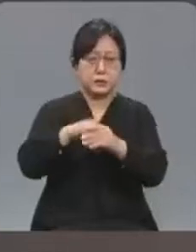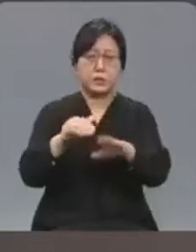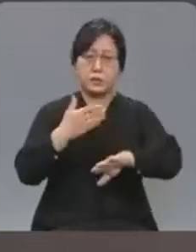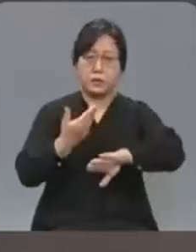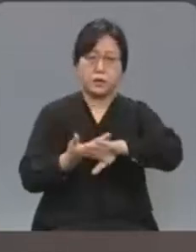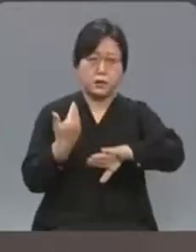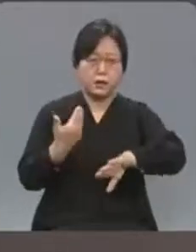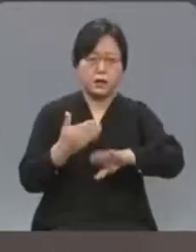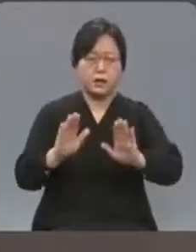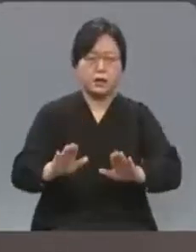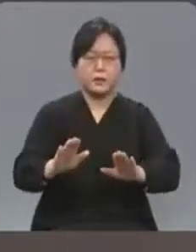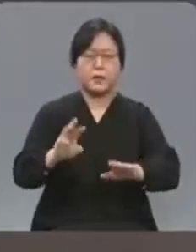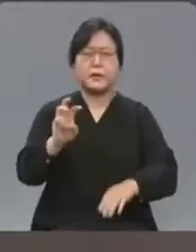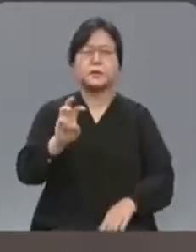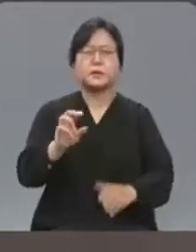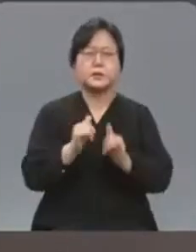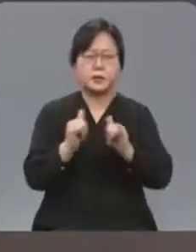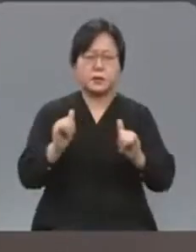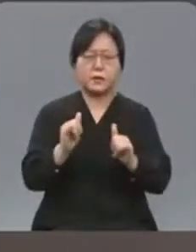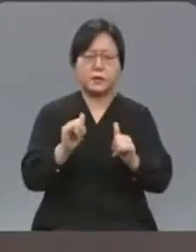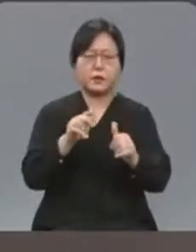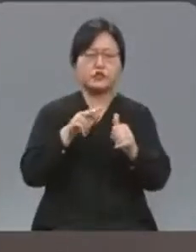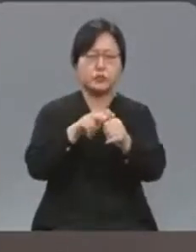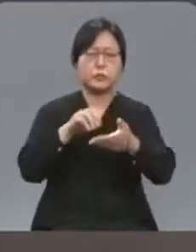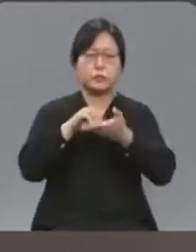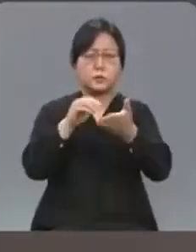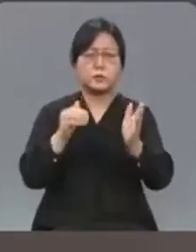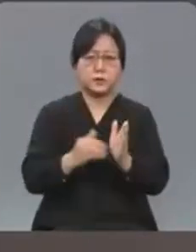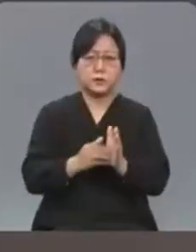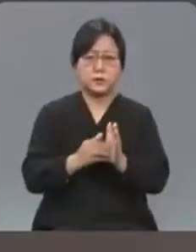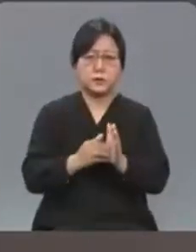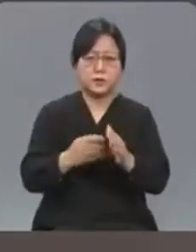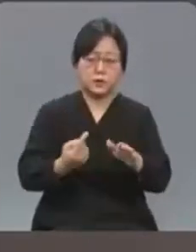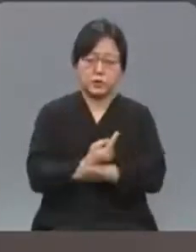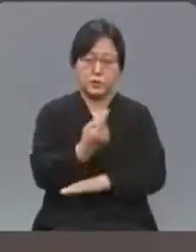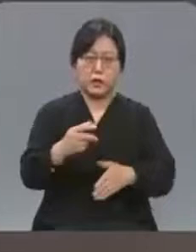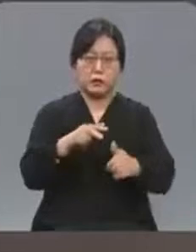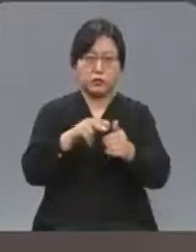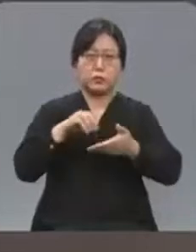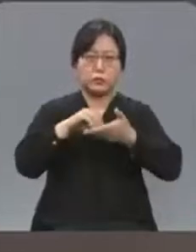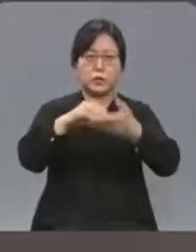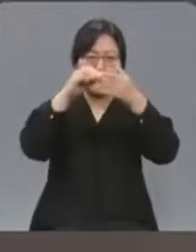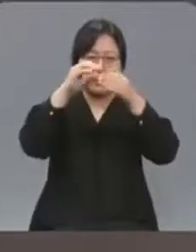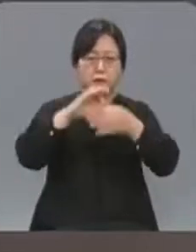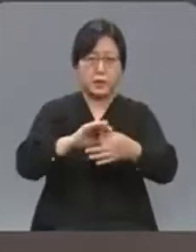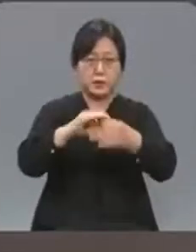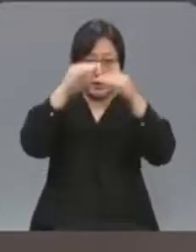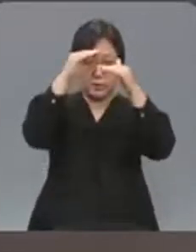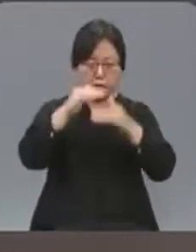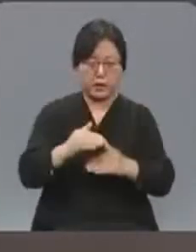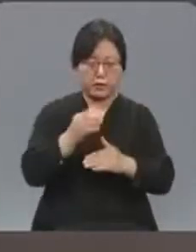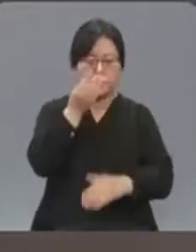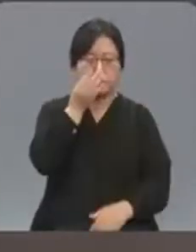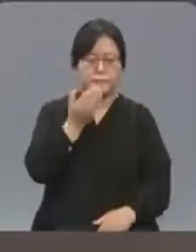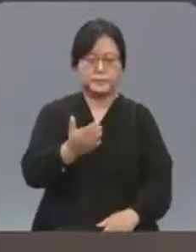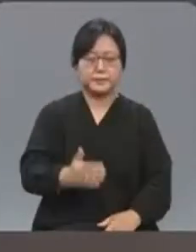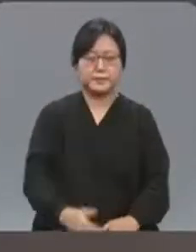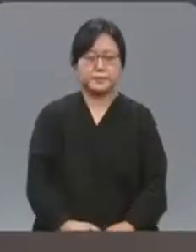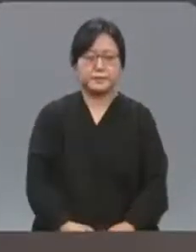이번 선거에서 30여 명의 후보자가 도전장을 냈습니다. 이 밖에 후보 등록과 관련된 내용을 최혜진 기자가